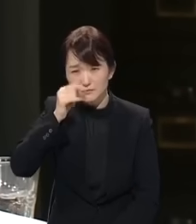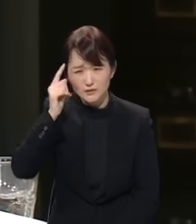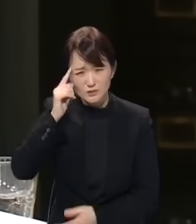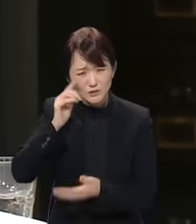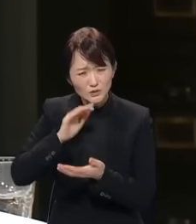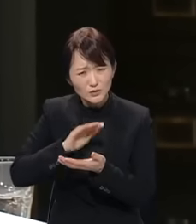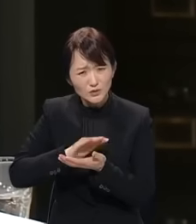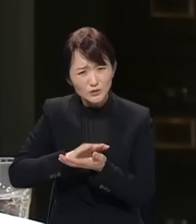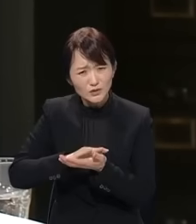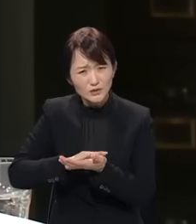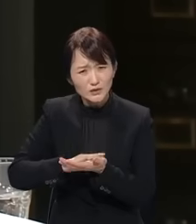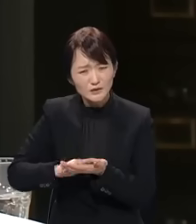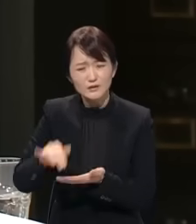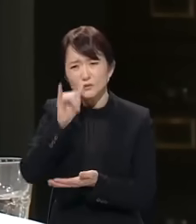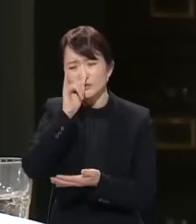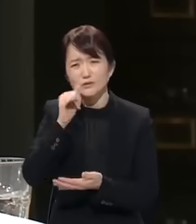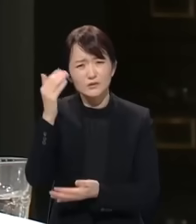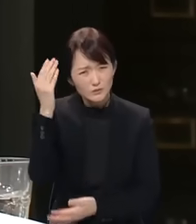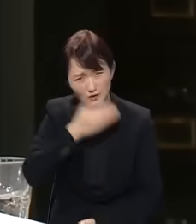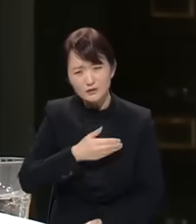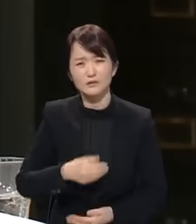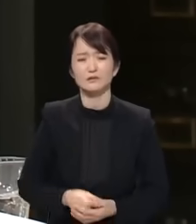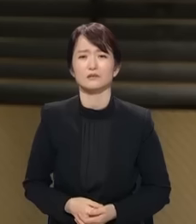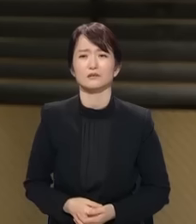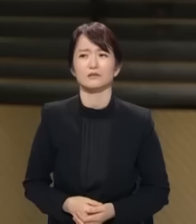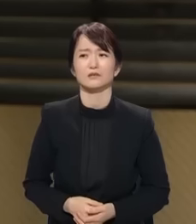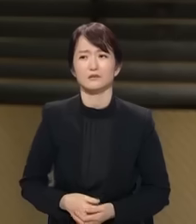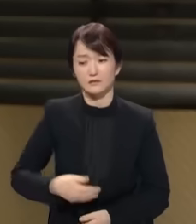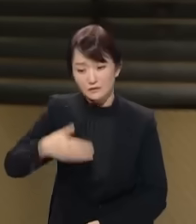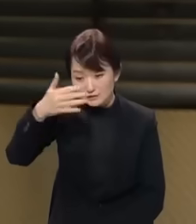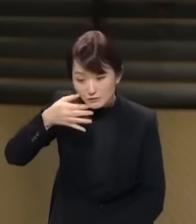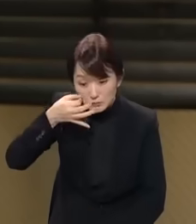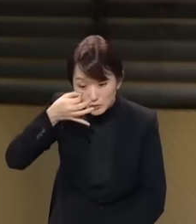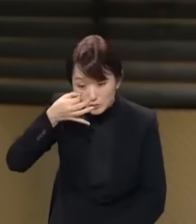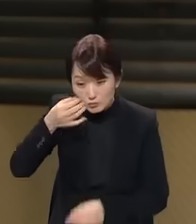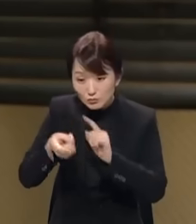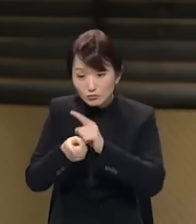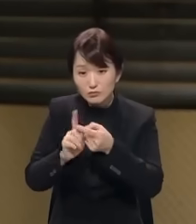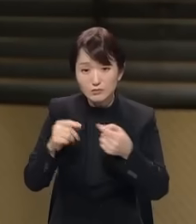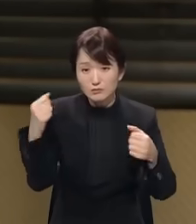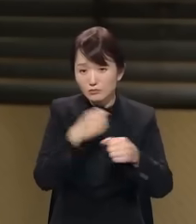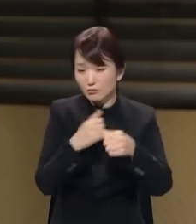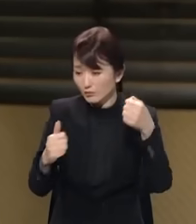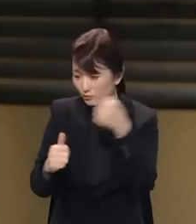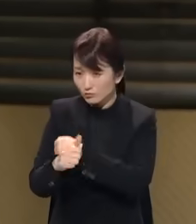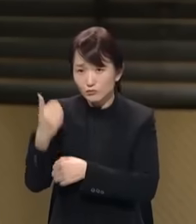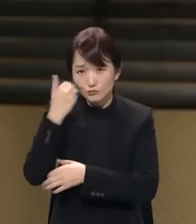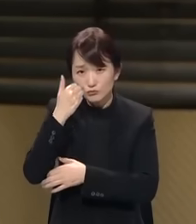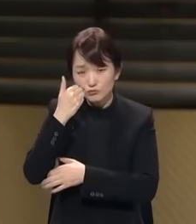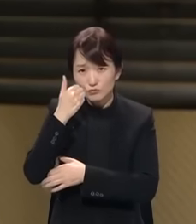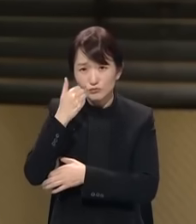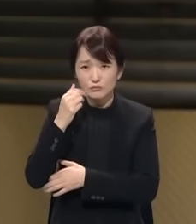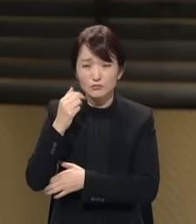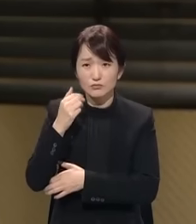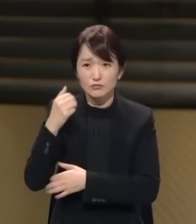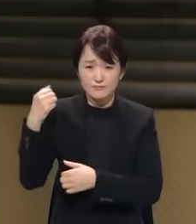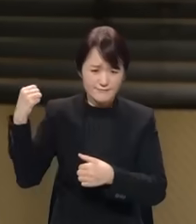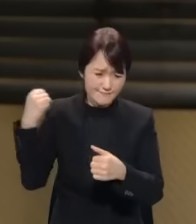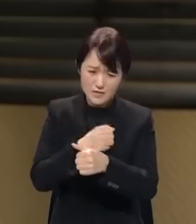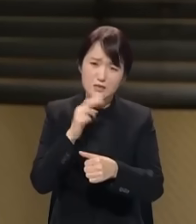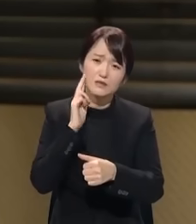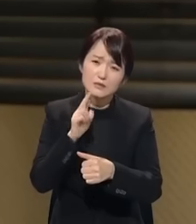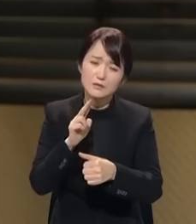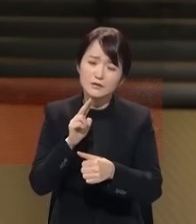일단 음성밖에 없어요. 자, 영상이 있으면 이게 쌍방폭행인지 누가 더 과하게 이제 폭행 그런 범죄를